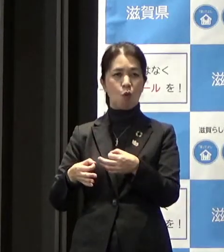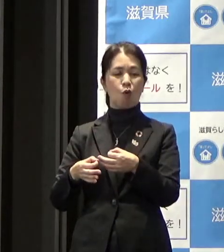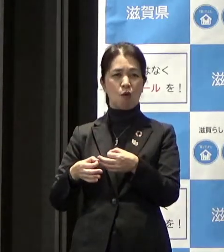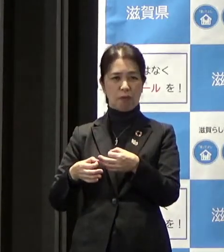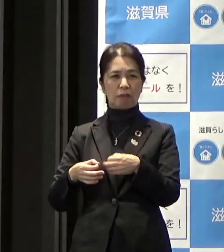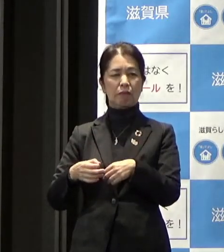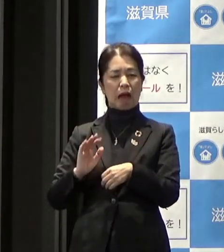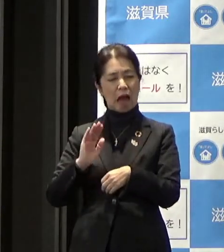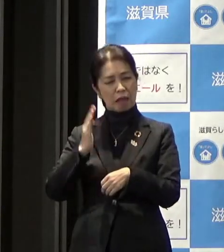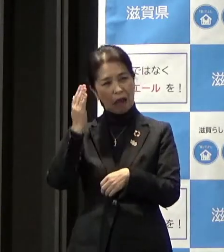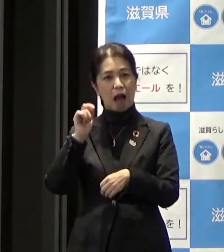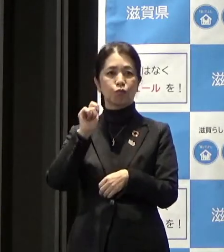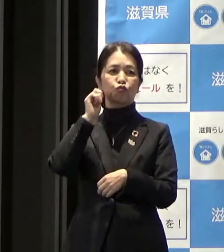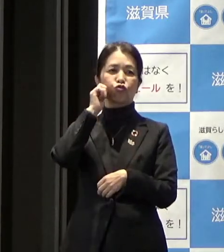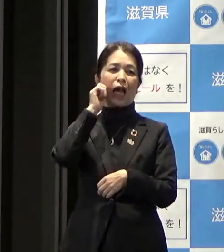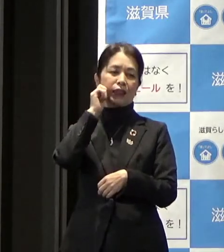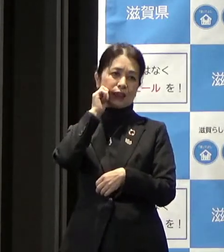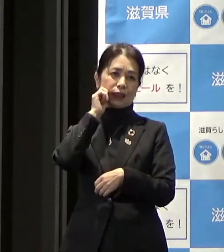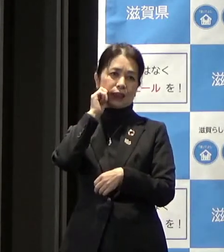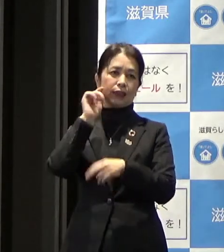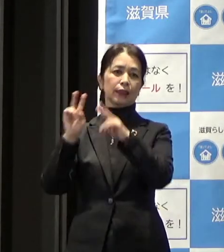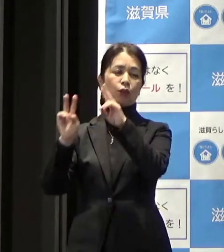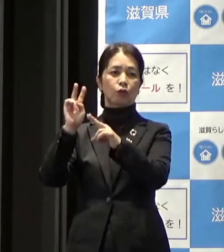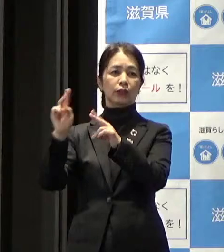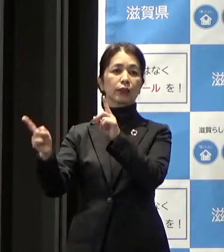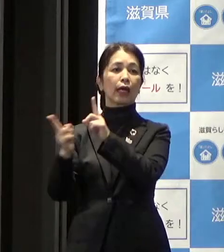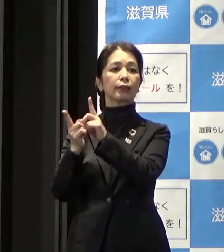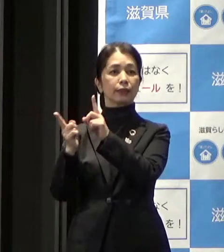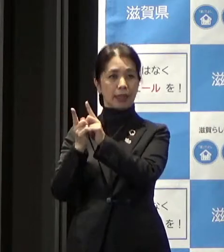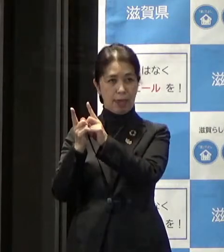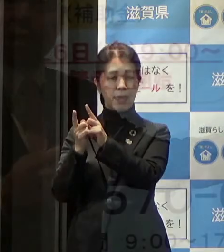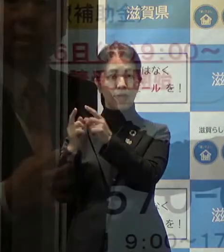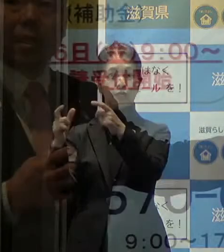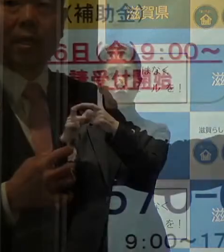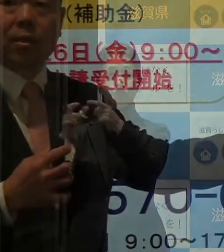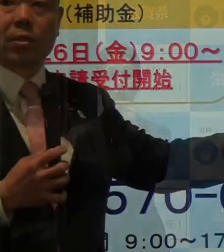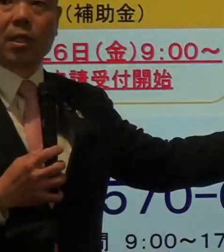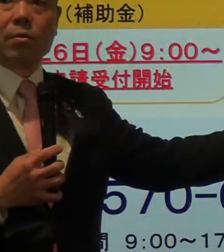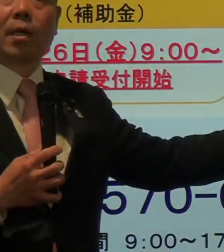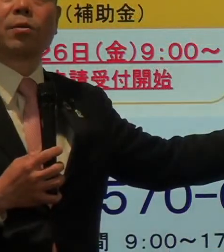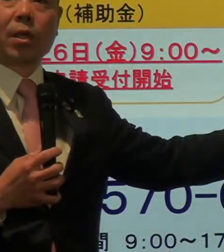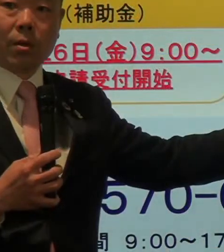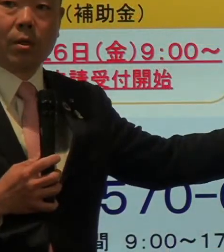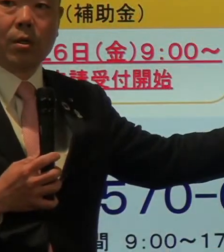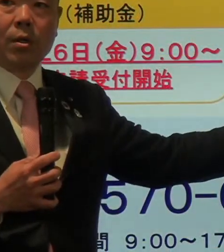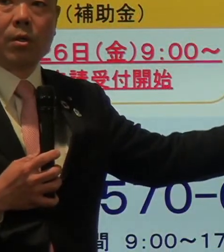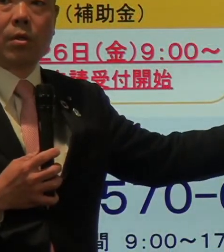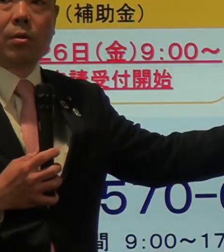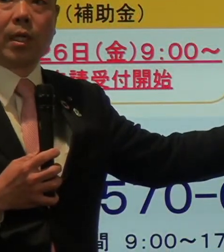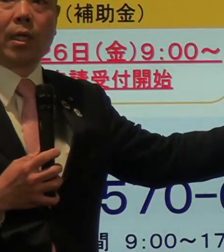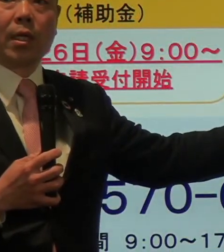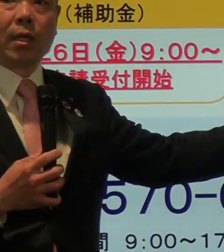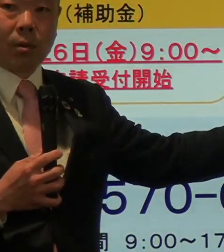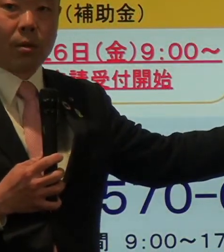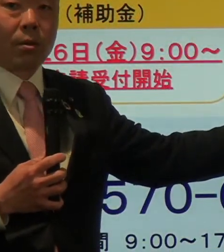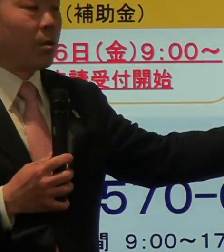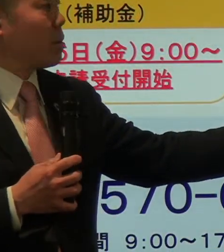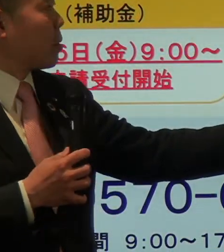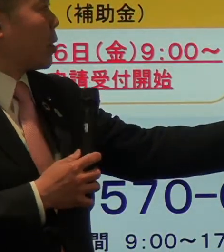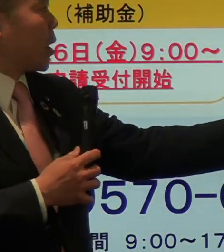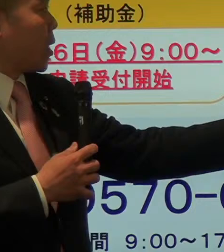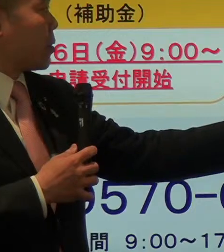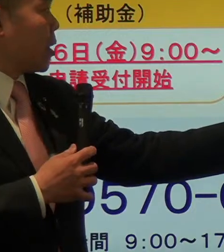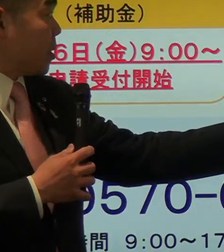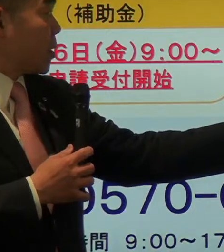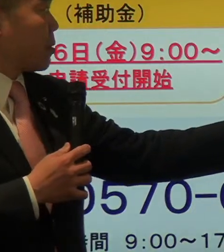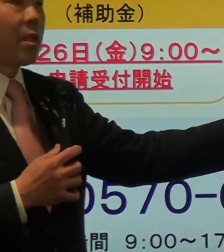厳しいという事業者の皆様方には国の一時支援金、こちらの上乗せを受けていただく